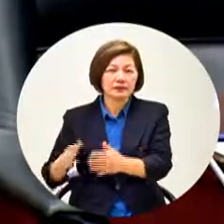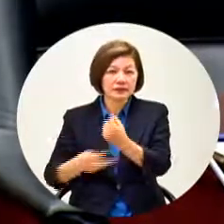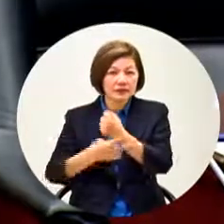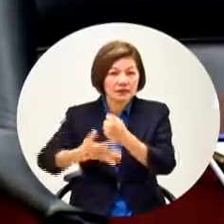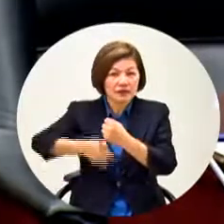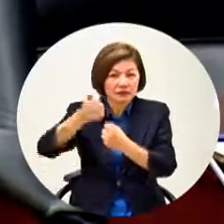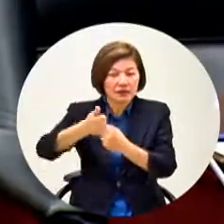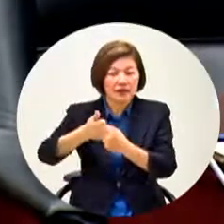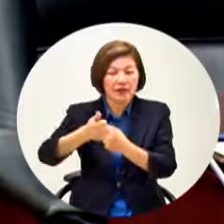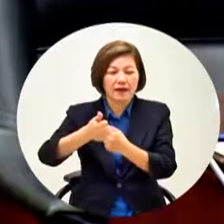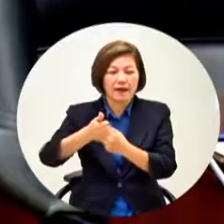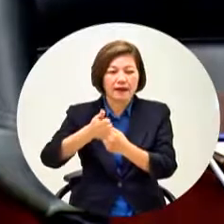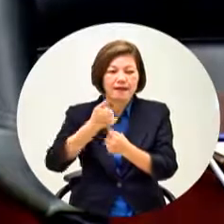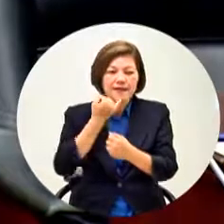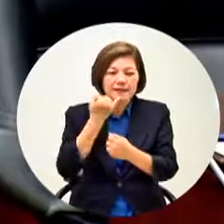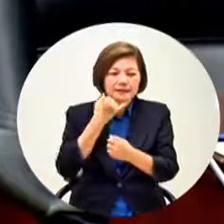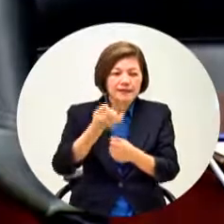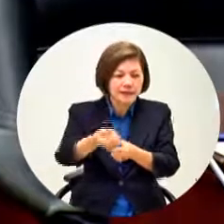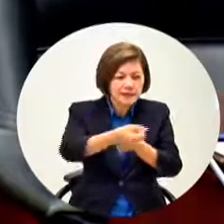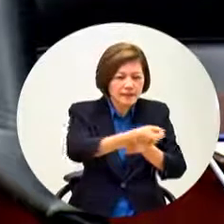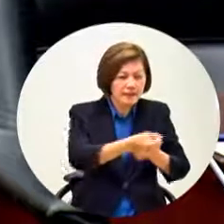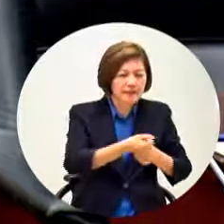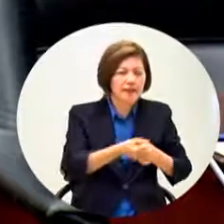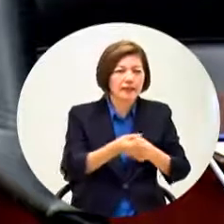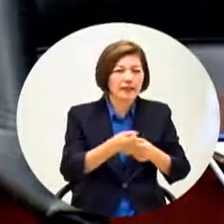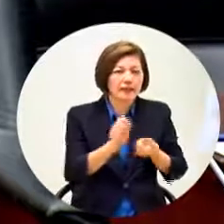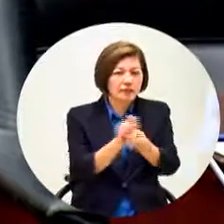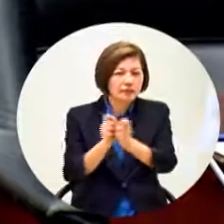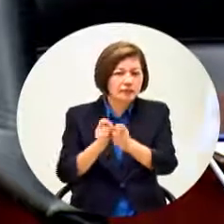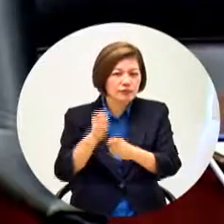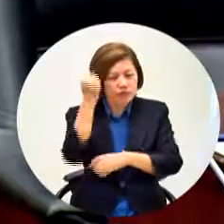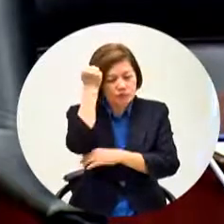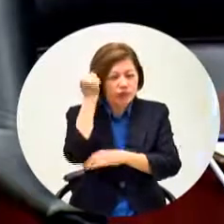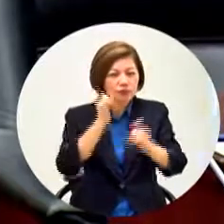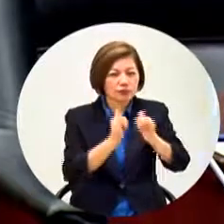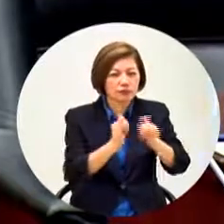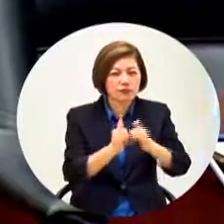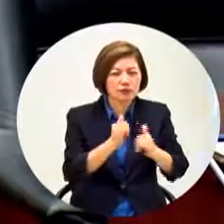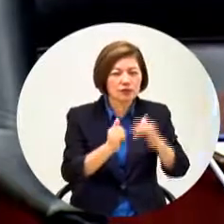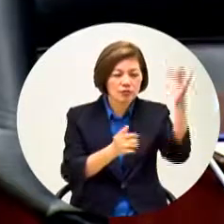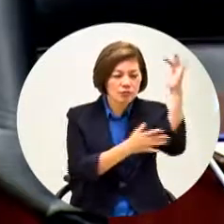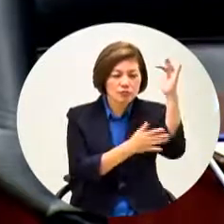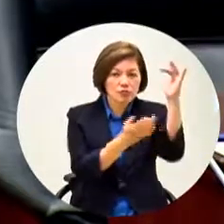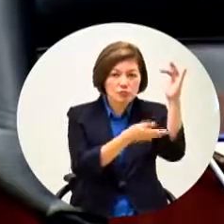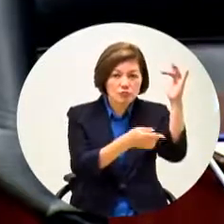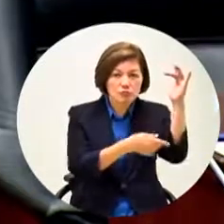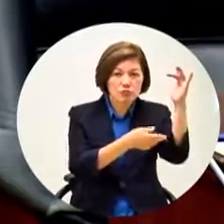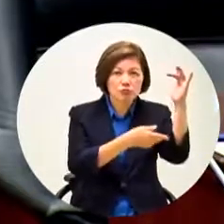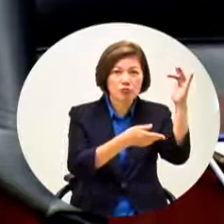民众。家己需要的路边的树啊，先刷走。哦，啊，这你看，